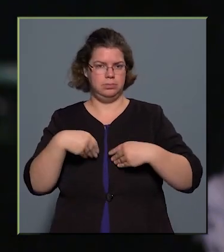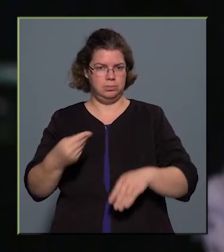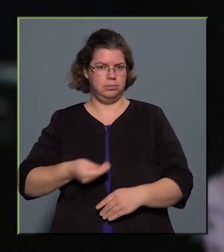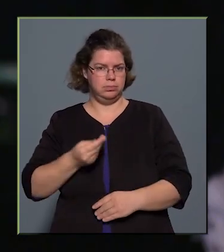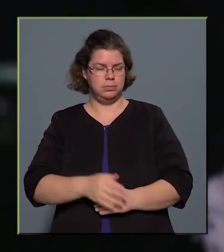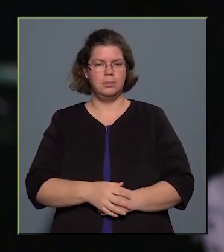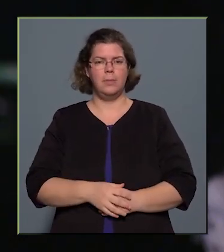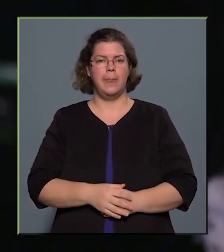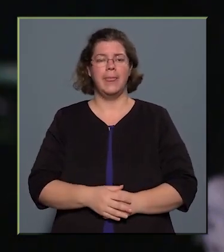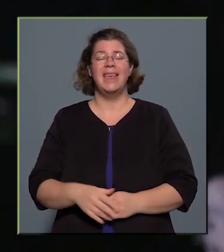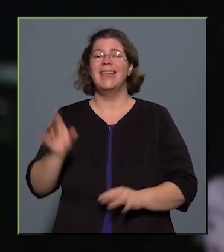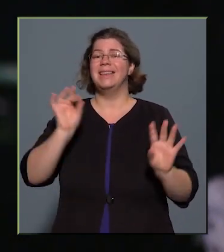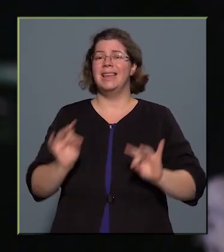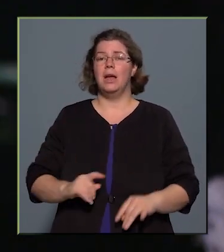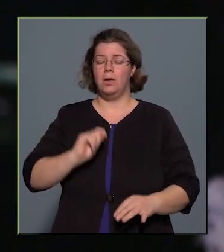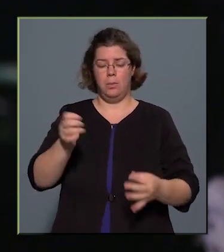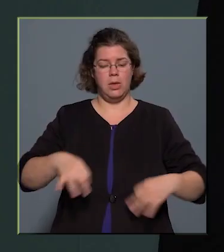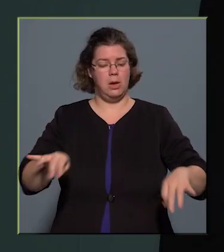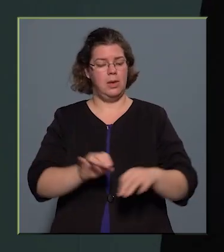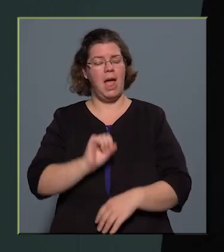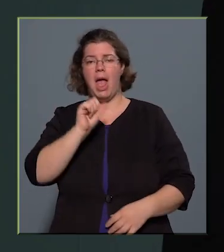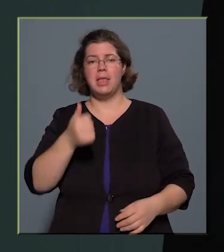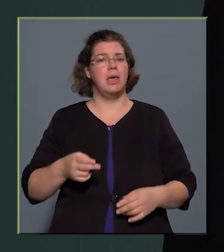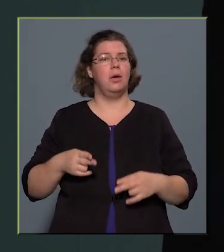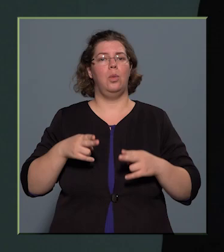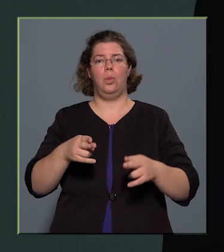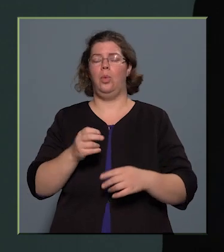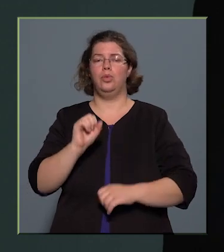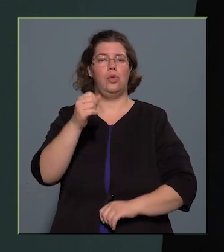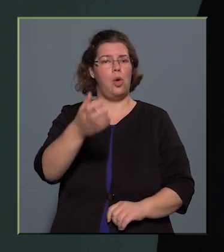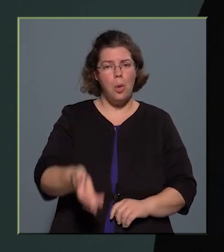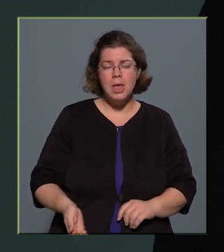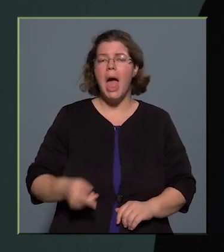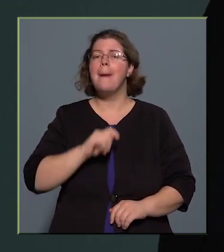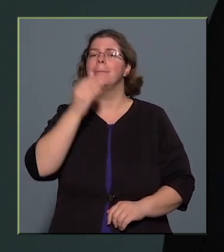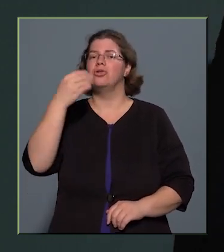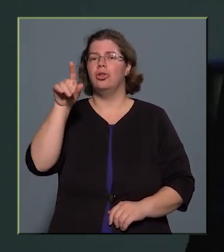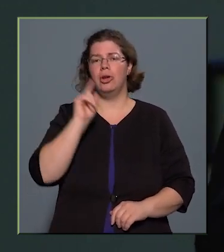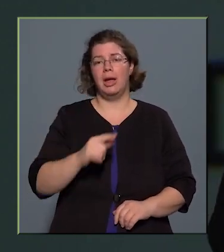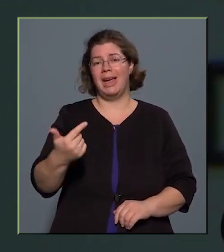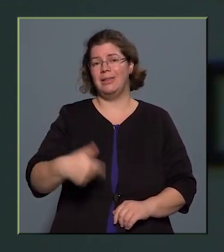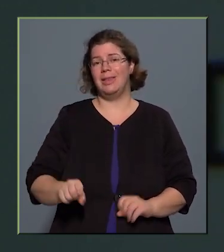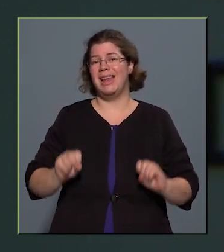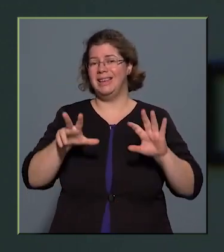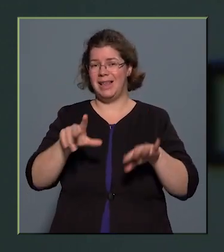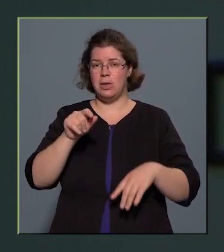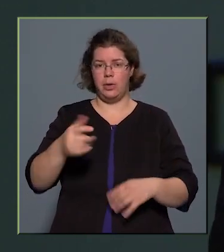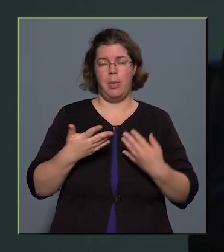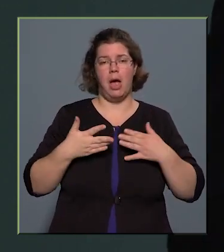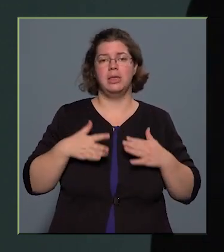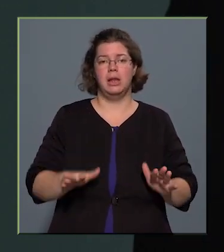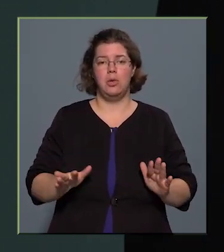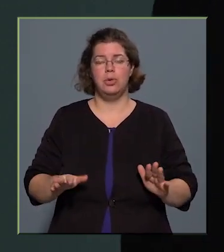prezentációt. Cégünk Magyarországon egyik úttörője a mesterséges intelligenciának. 2018-ban nyitottunk